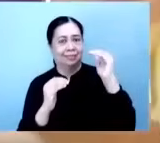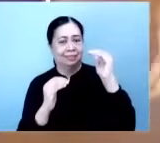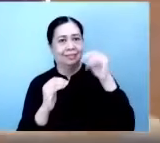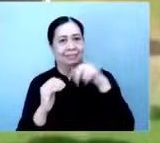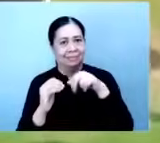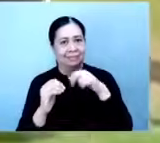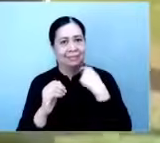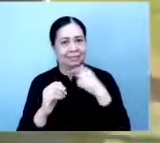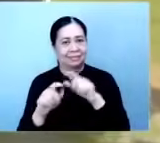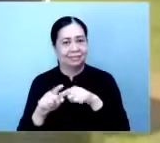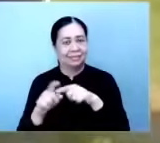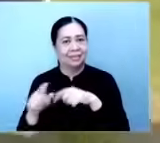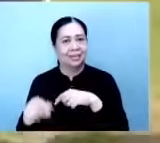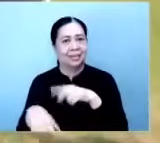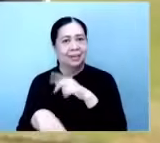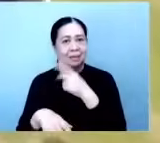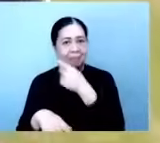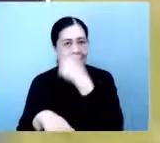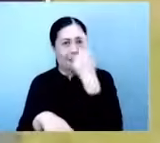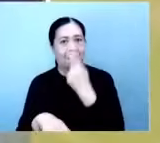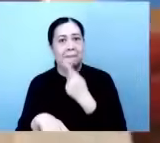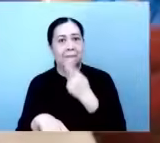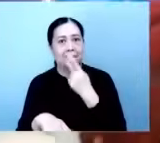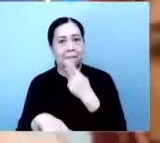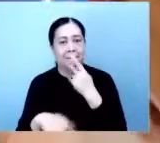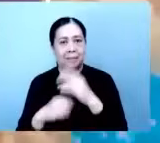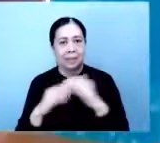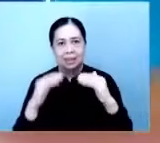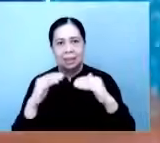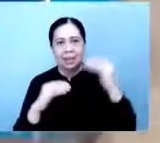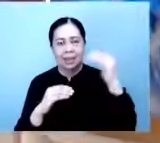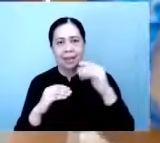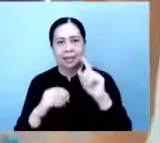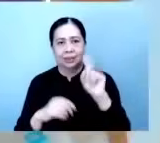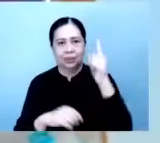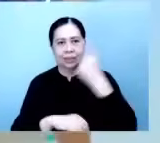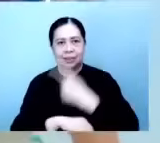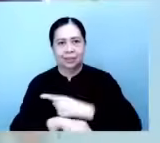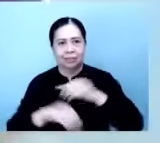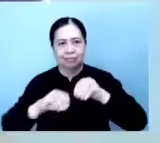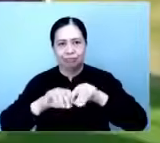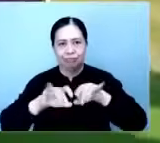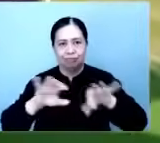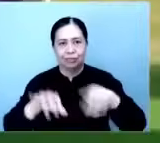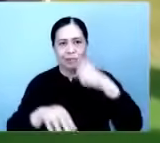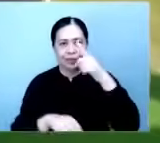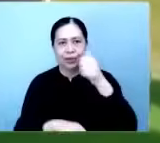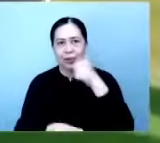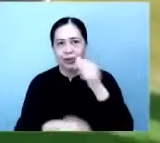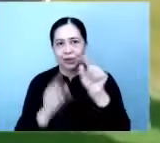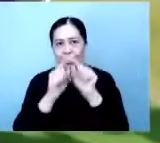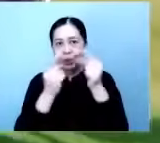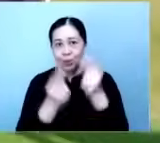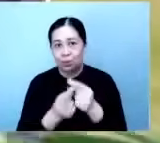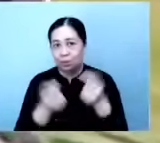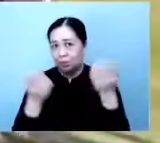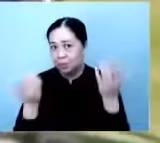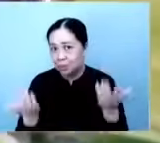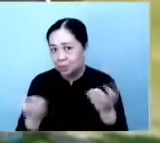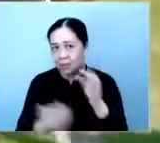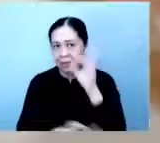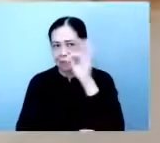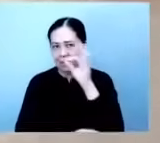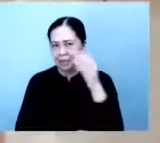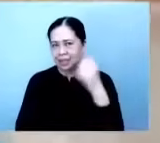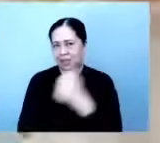Pink Venom ng Blackpink sa record ng highest single day streaming peak for a girl group. O diba, Pinay power